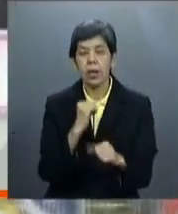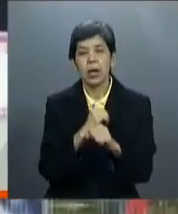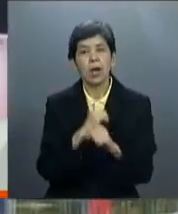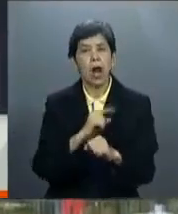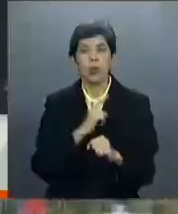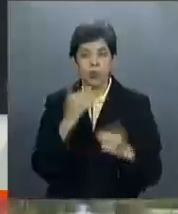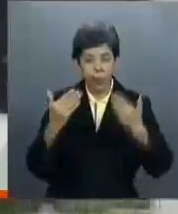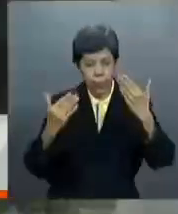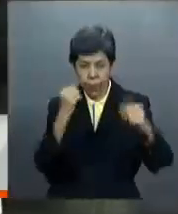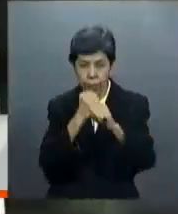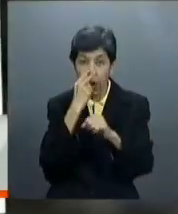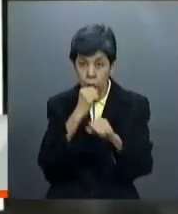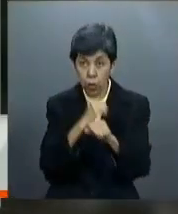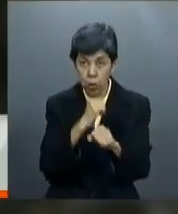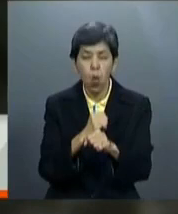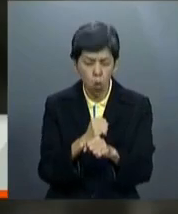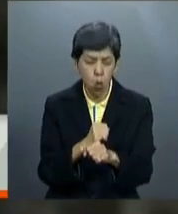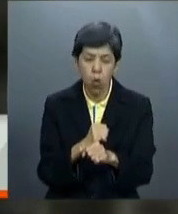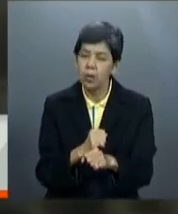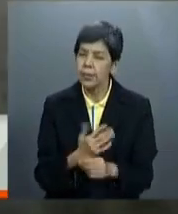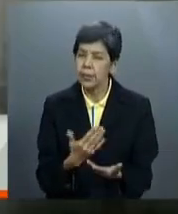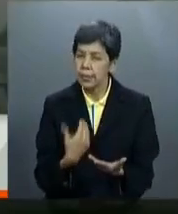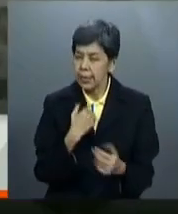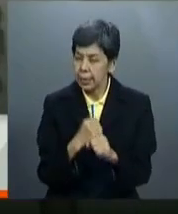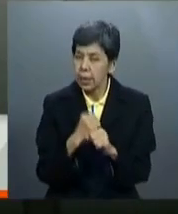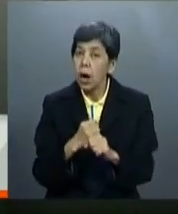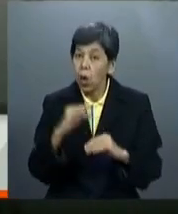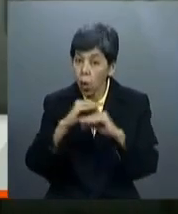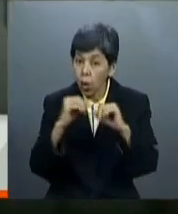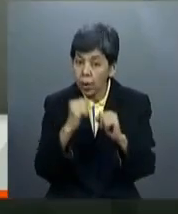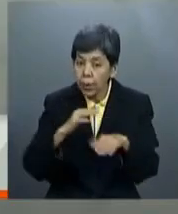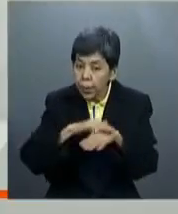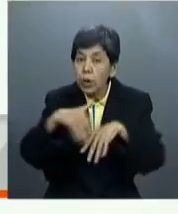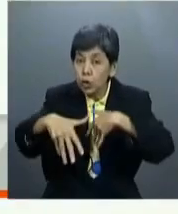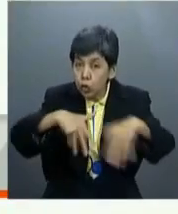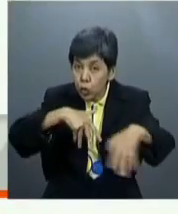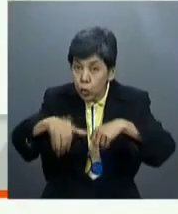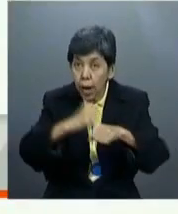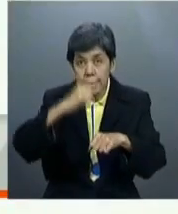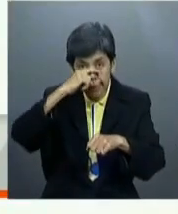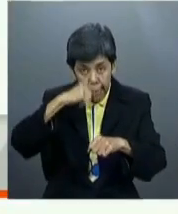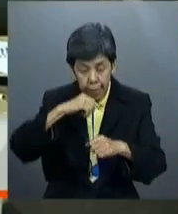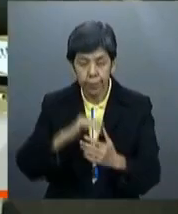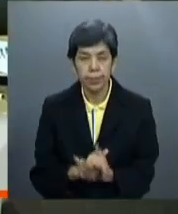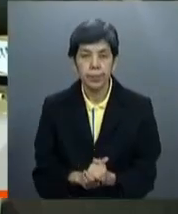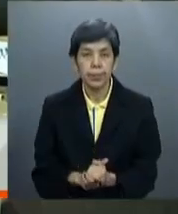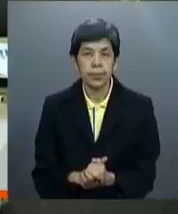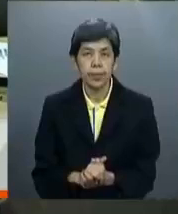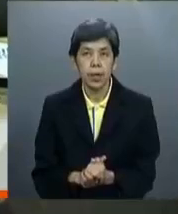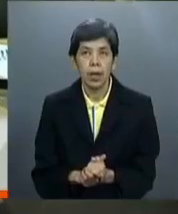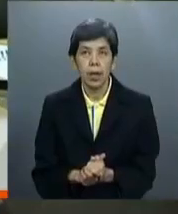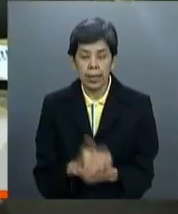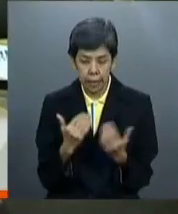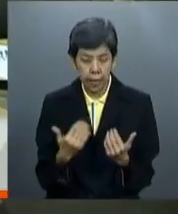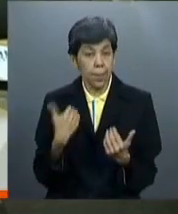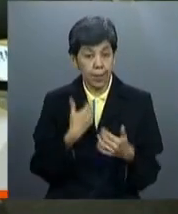ดีไซน์โดยพิสูจน์ได้ว่าเป็นมากกว่าความสวยและเปิดโครงการกระตุ้นชุมชนนักออกแบบไทยส่งให้ล่าสุ